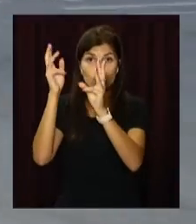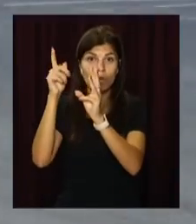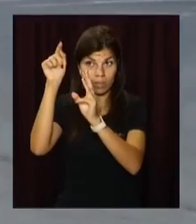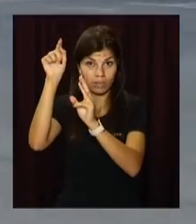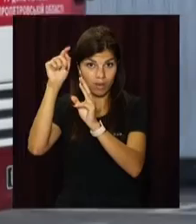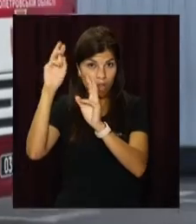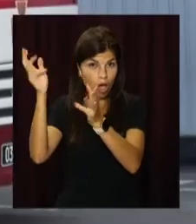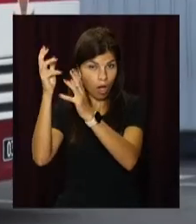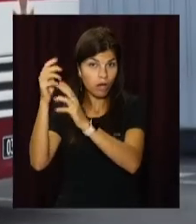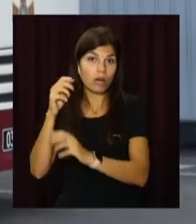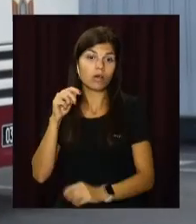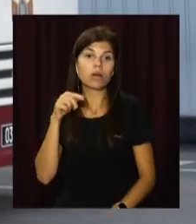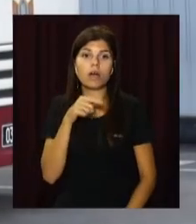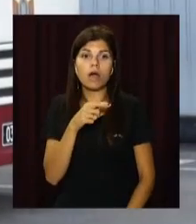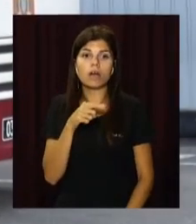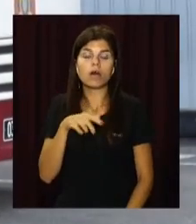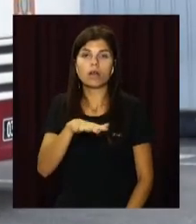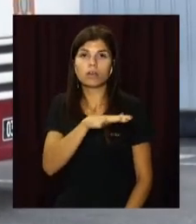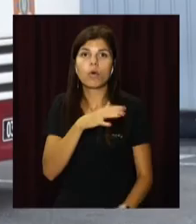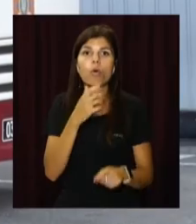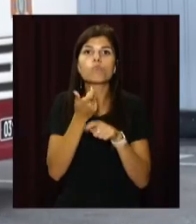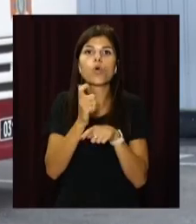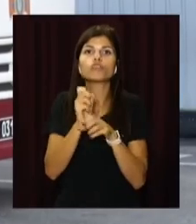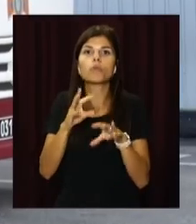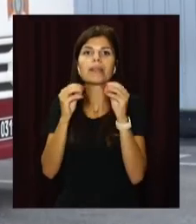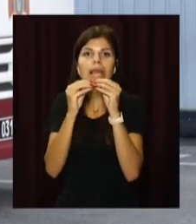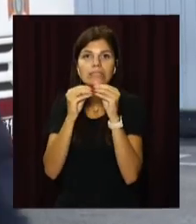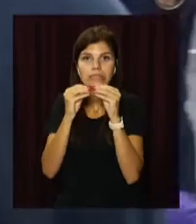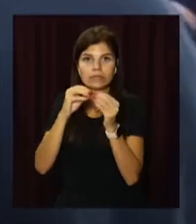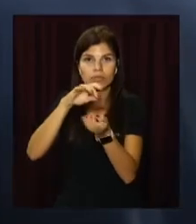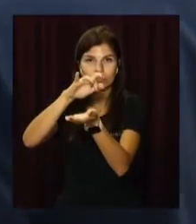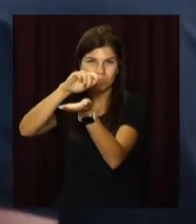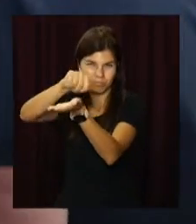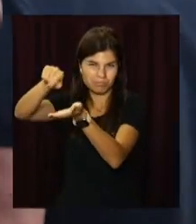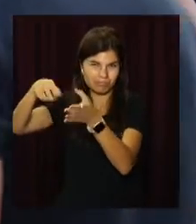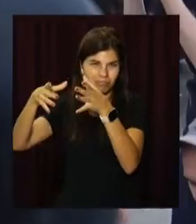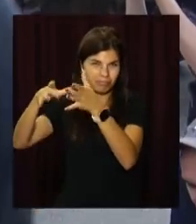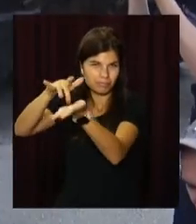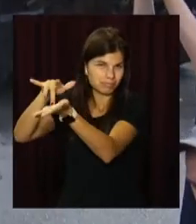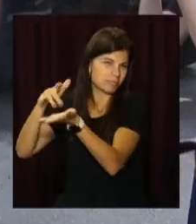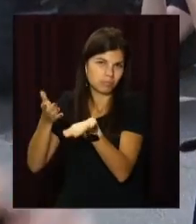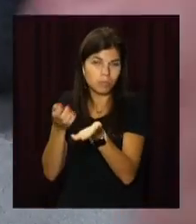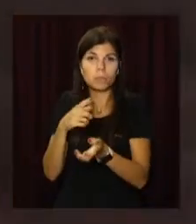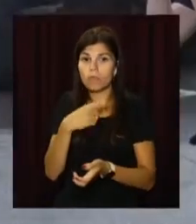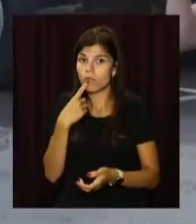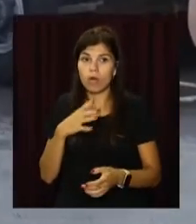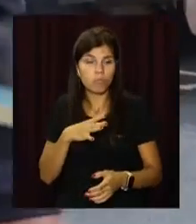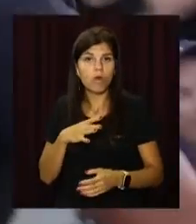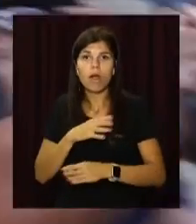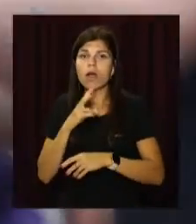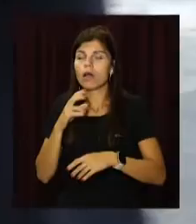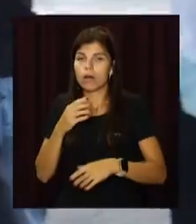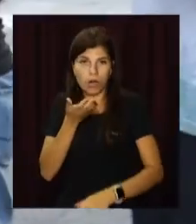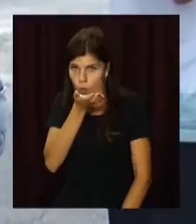різні об'єкти у більш ніж 10 населених пунктах. Рятувальники розповідають, працювали на межі фізичних